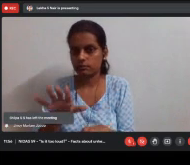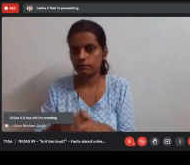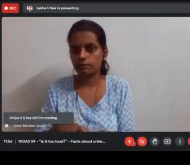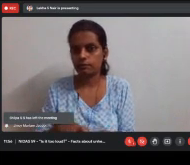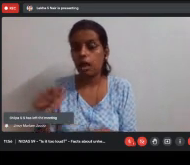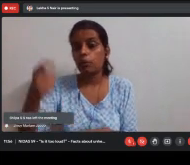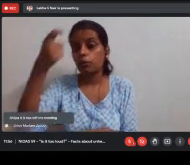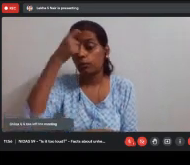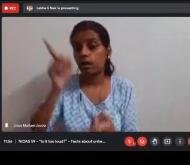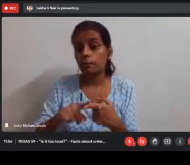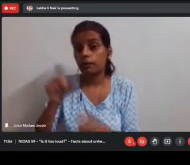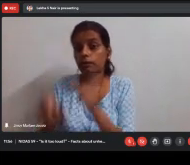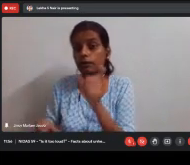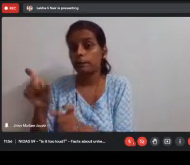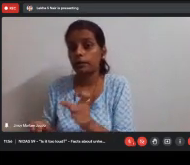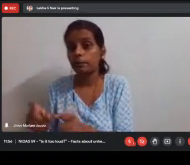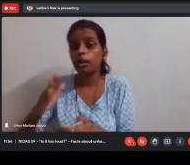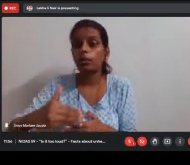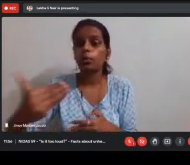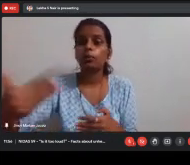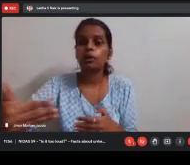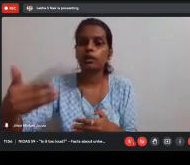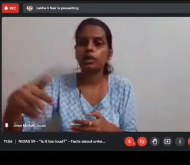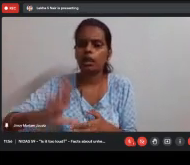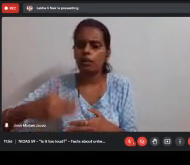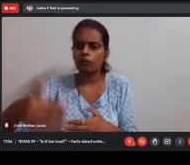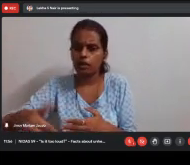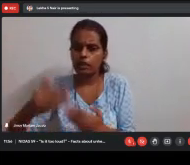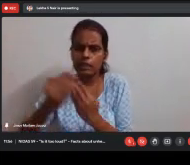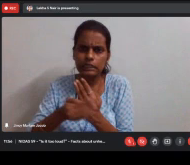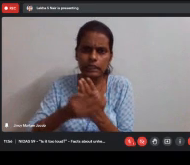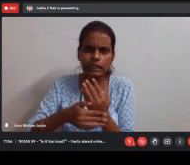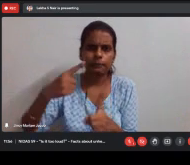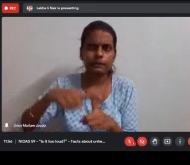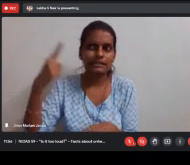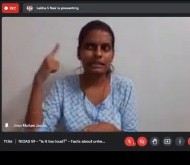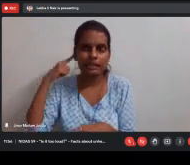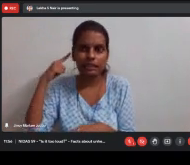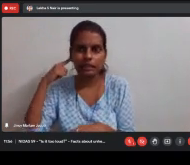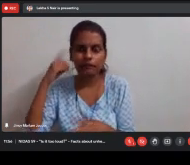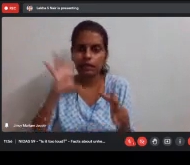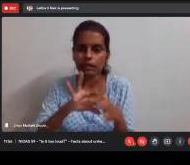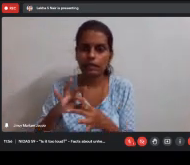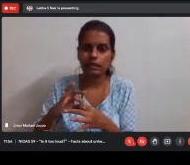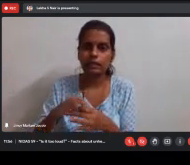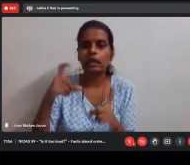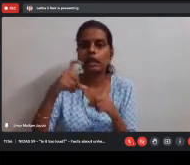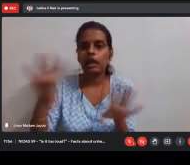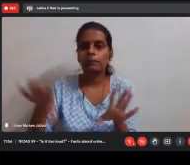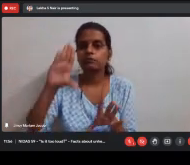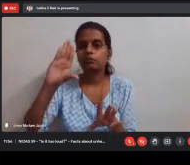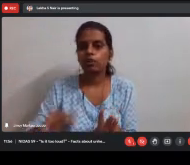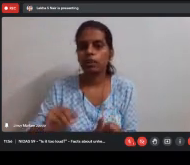അതായത് ഇപ്പോൾ അക്കോസ്റ്റിക് ട്രോമ നമുക്ക് സംഭവിക്കുന്നു മിലിട്ടറിയിലൊക്കെ പോകുമ്പോഴത്തേക്കും, അങ്ങനെയുള്ള വ്യക്തികൾക്ക് ഇപ്പൊ വാർ സോണിലൊക്കെ പോകുന്ന വ്യക്തികൾക്ക് ഒരു